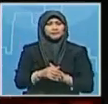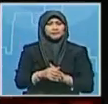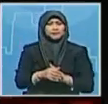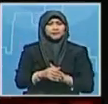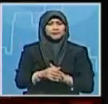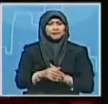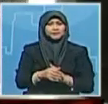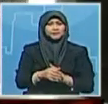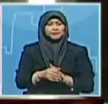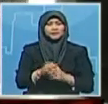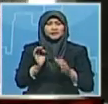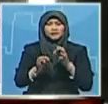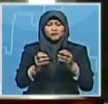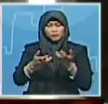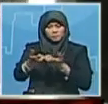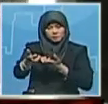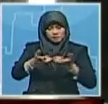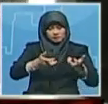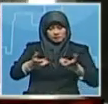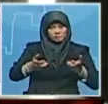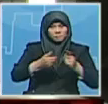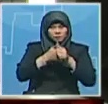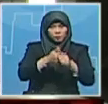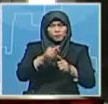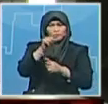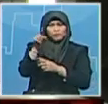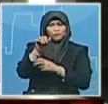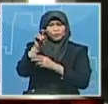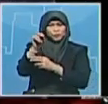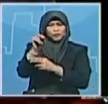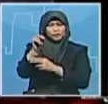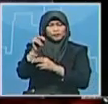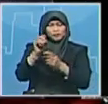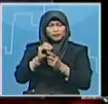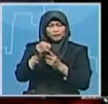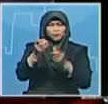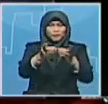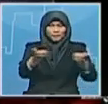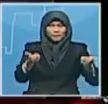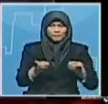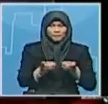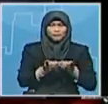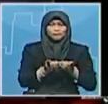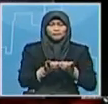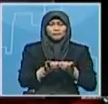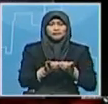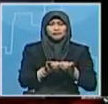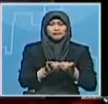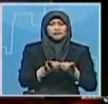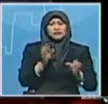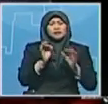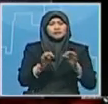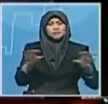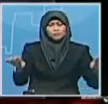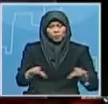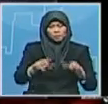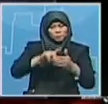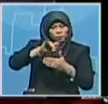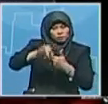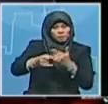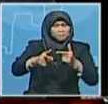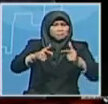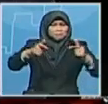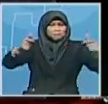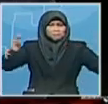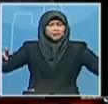kita dipecahkan mengikut zone, mengikut daerah dan sebagainya, sebab kalau kita membuat terlalu besar,